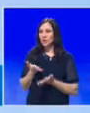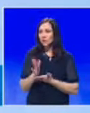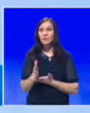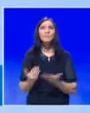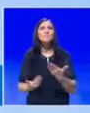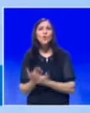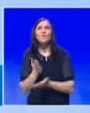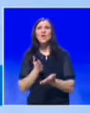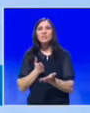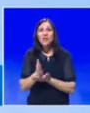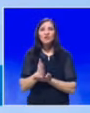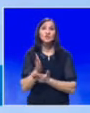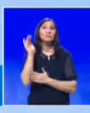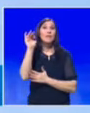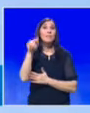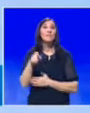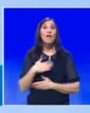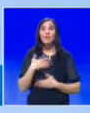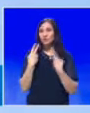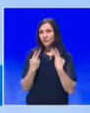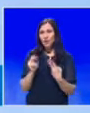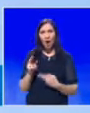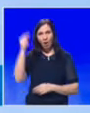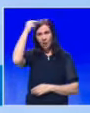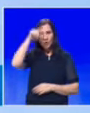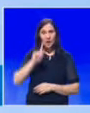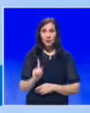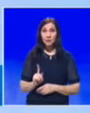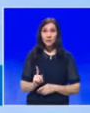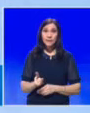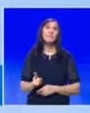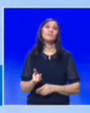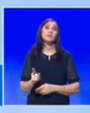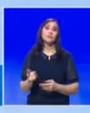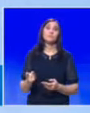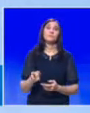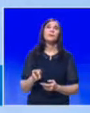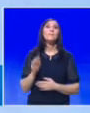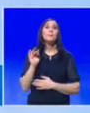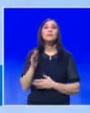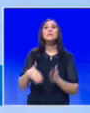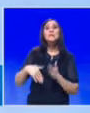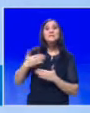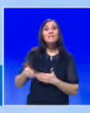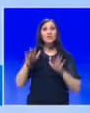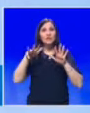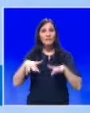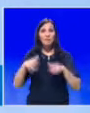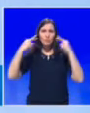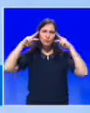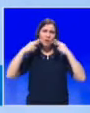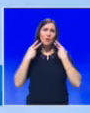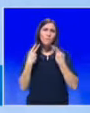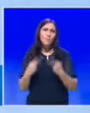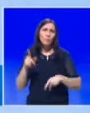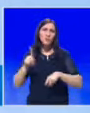по нов начин за напред. И това е нашата визия как България трябва да се развива следващите 9 месеца. С прозрачни и публични процедури за избор